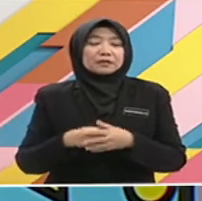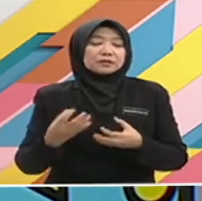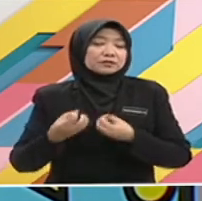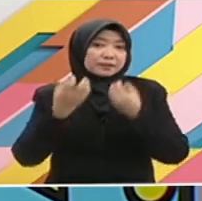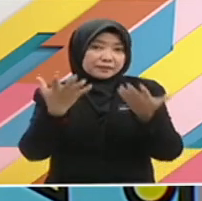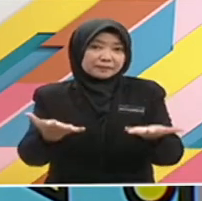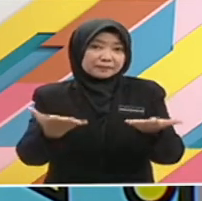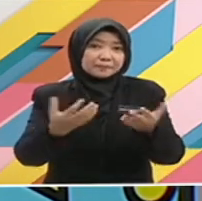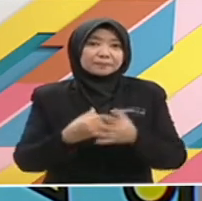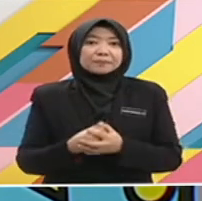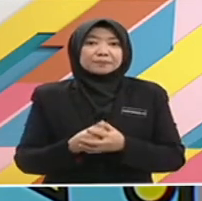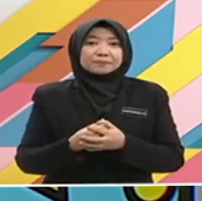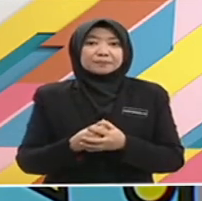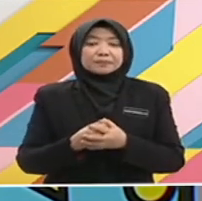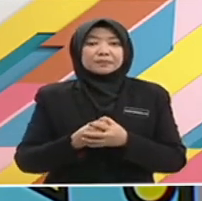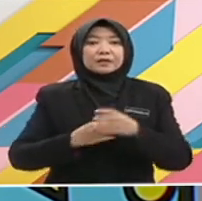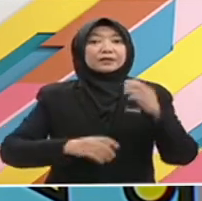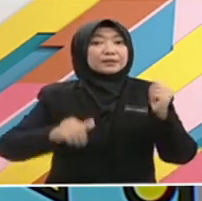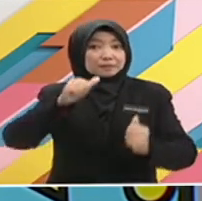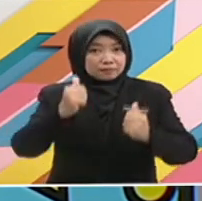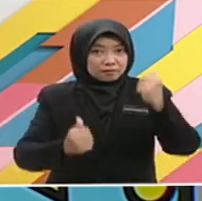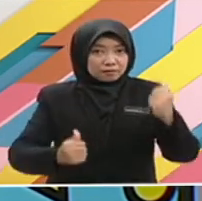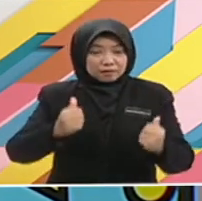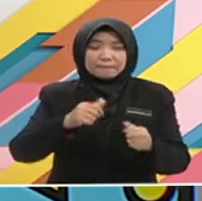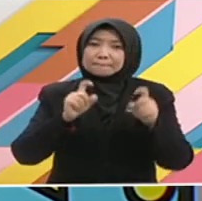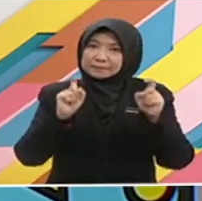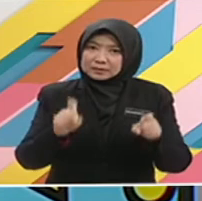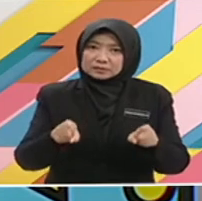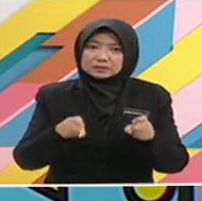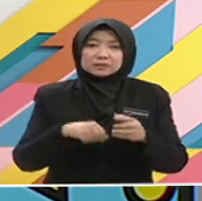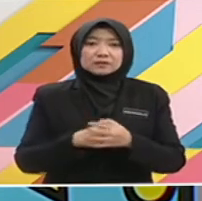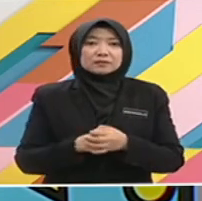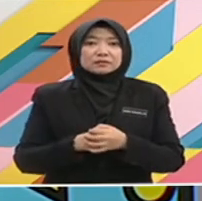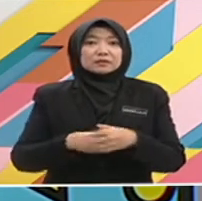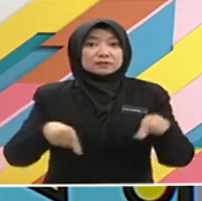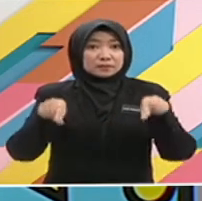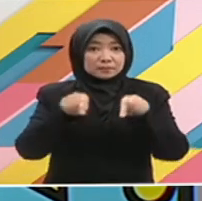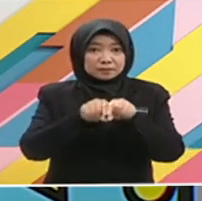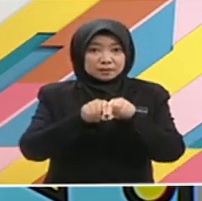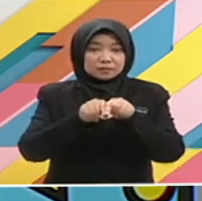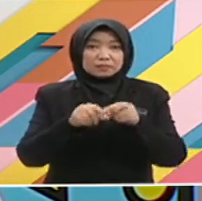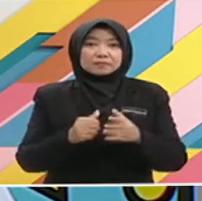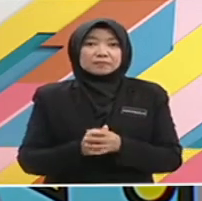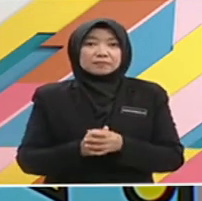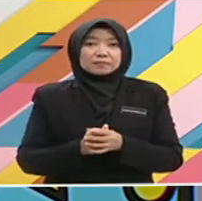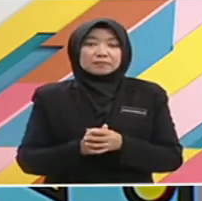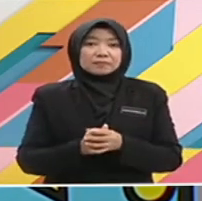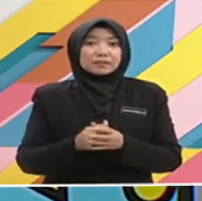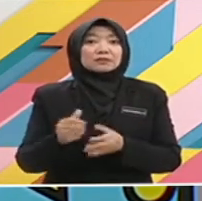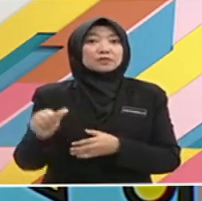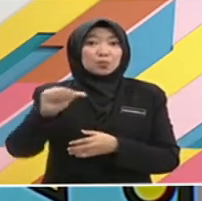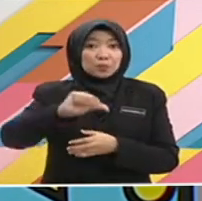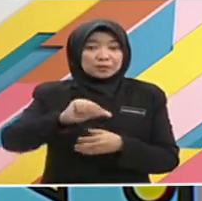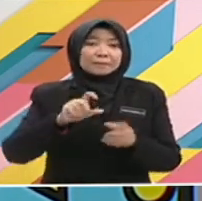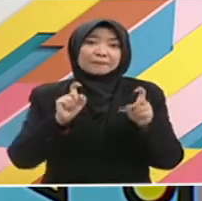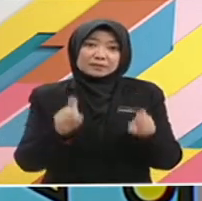Contoh macam kenderaan perlu ya. Seimbang. Betul. Kalau cawan ke pinggan ke perlu seimbang. Kalau tak cawan tu nanti saya letak je dah jatuh. Ya, betul.